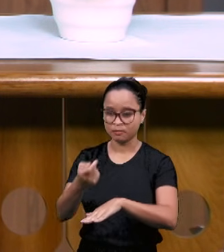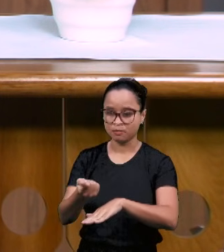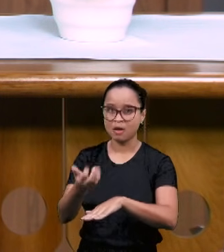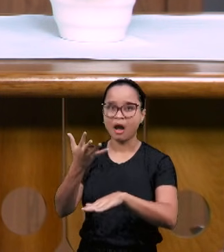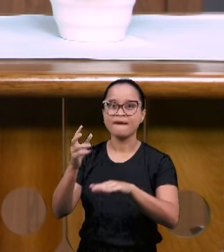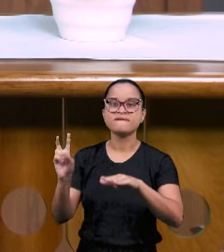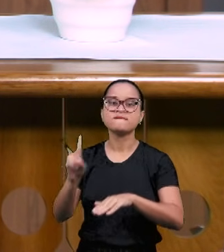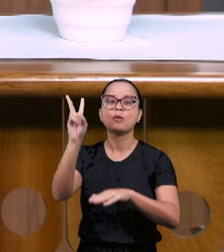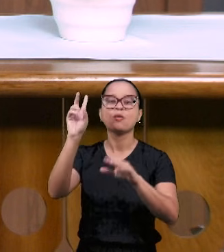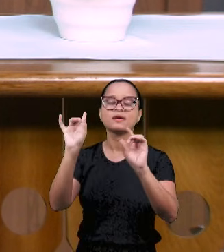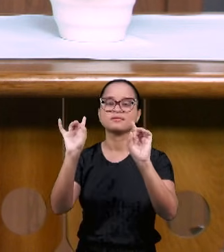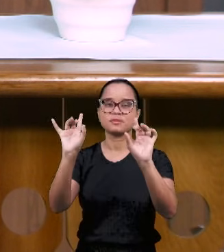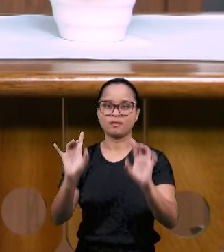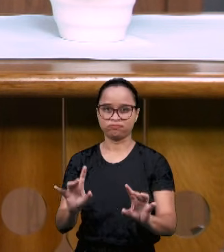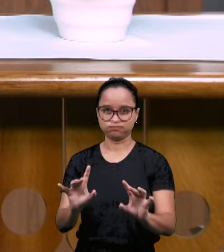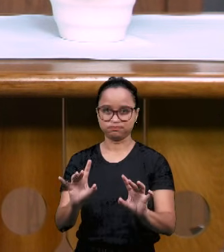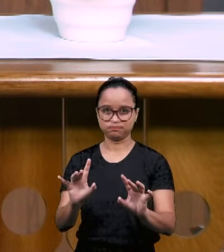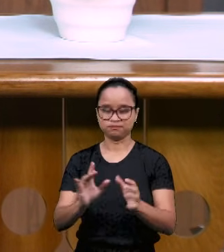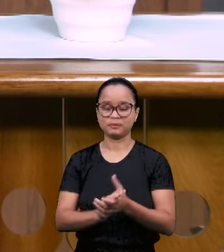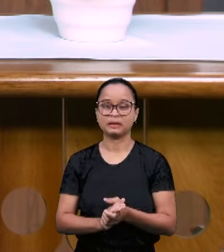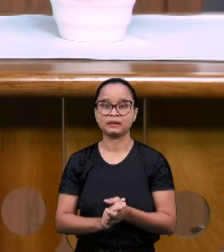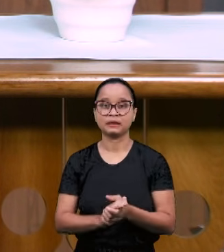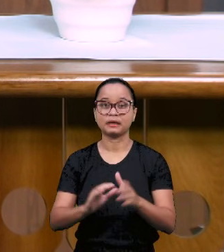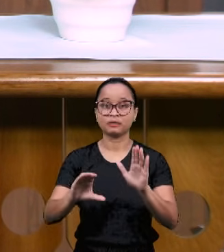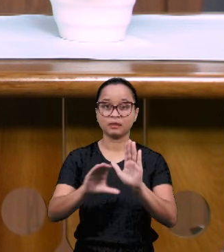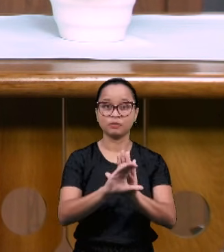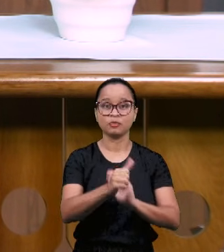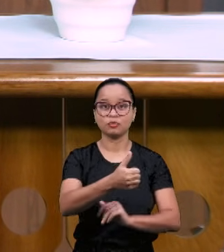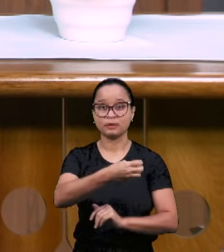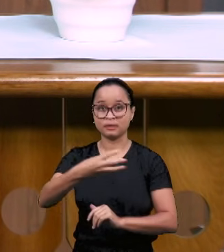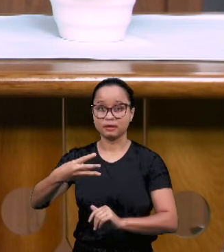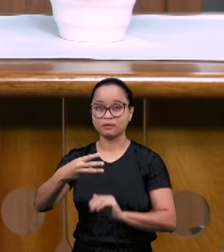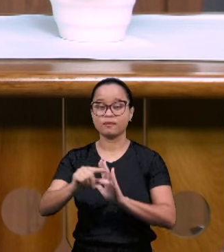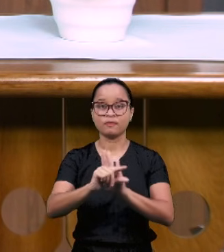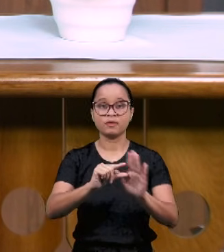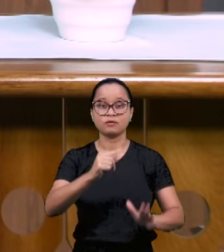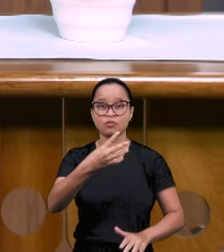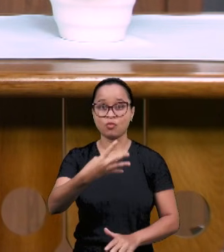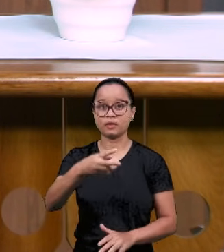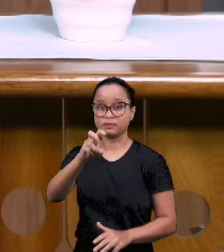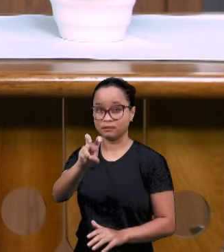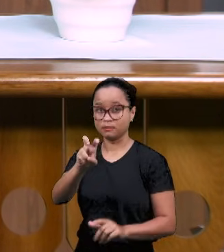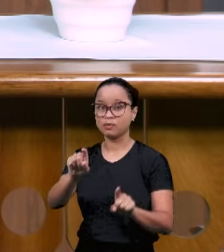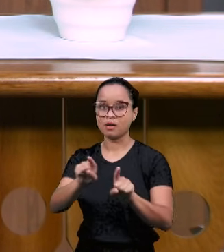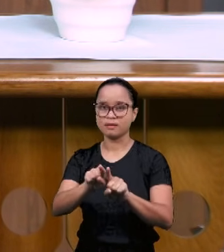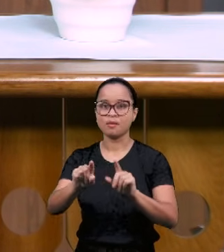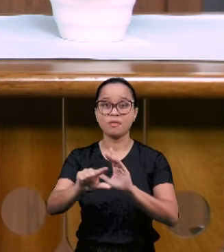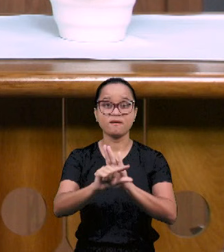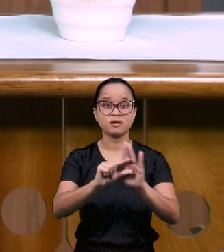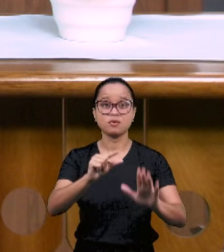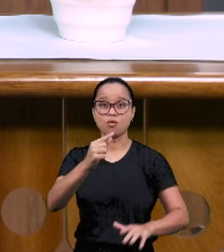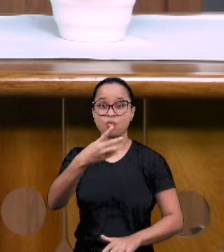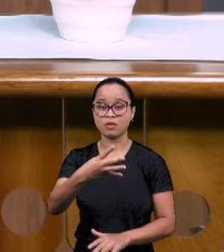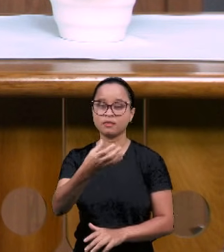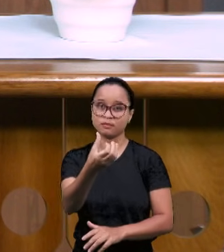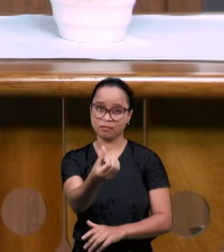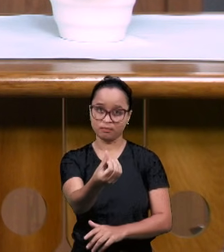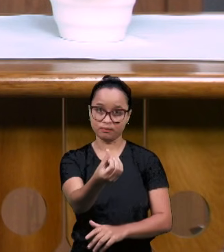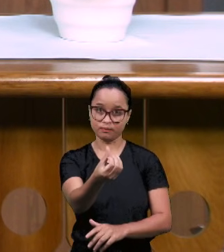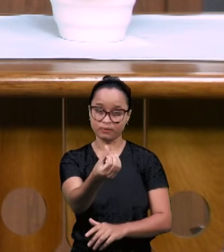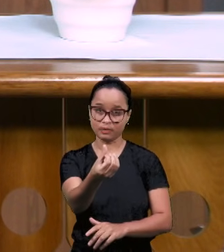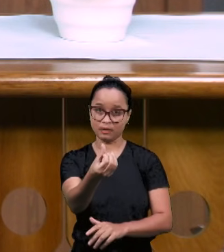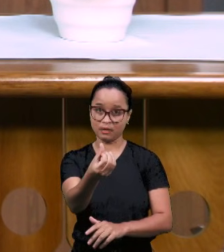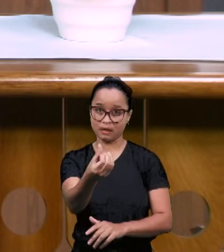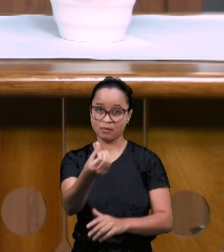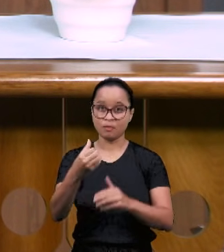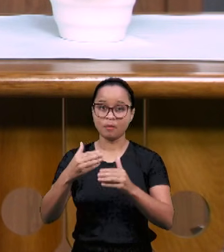est exactement dans le chapitre 13 de Matthieu, dans les versets 45 et 46, dans la séquence de notre sujet.